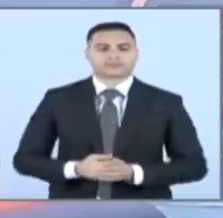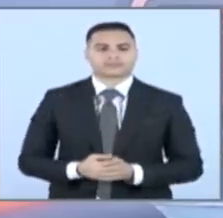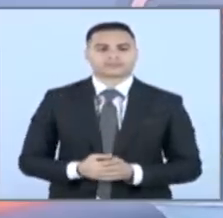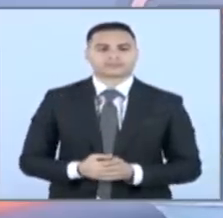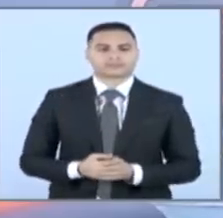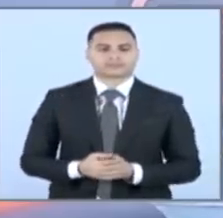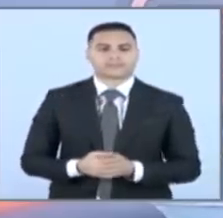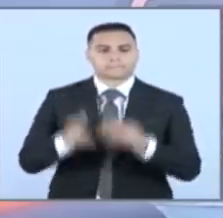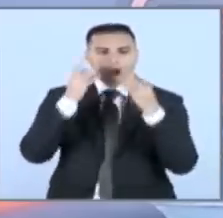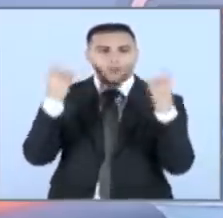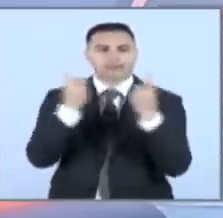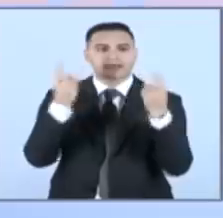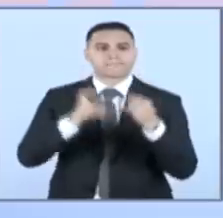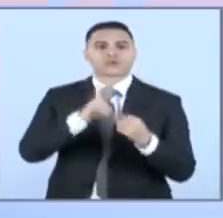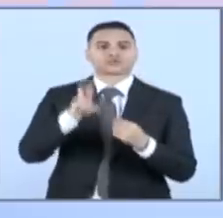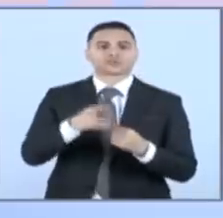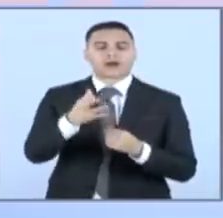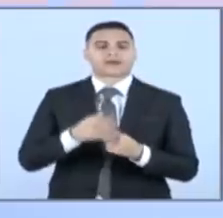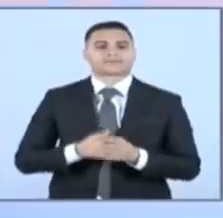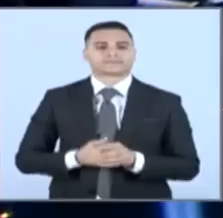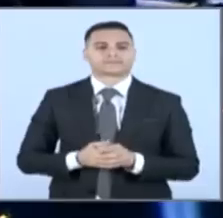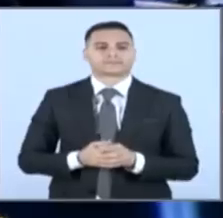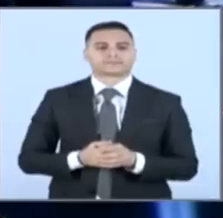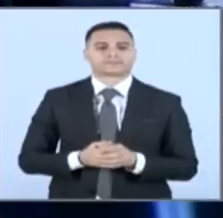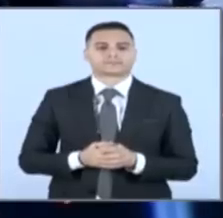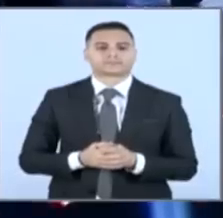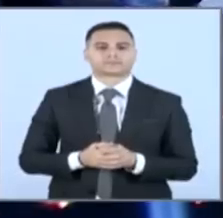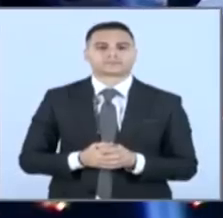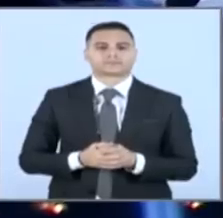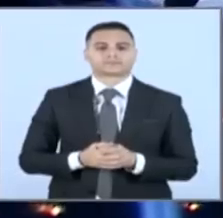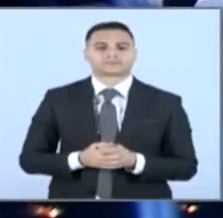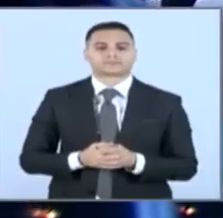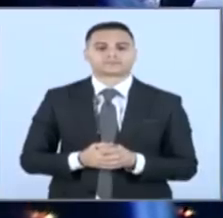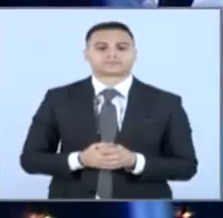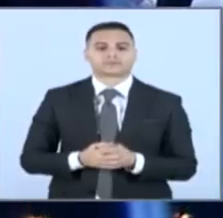مصطفى. معلومات عامة، والسؤال هو: